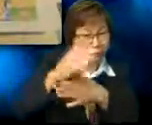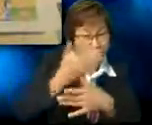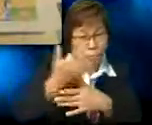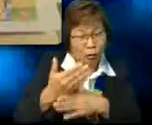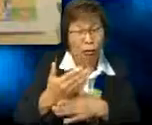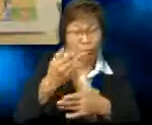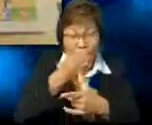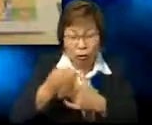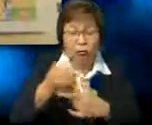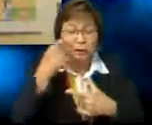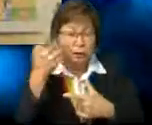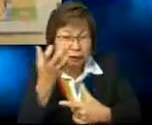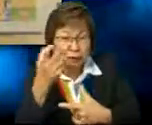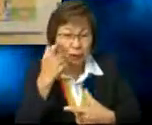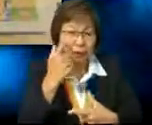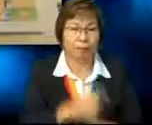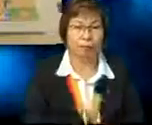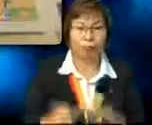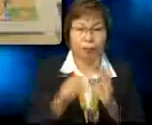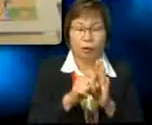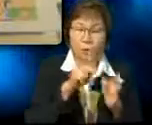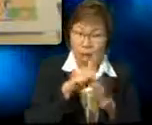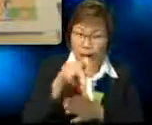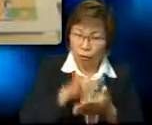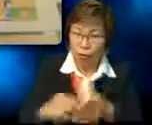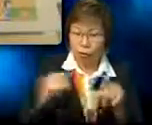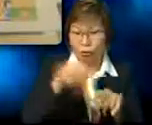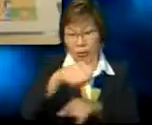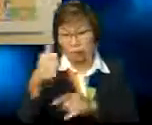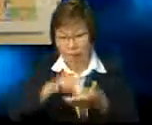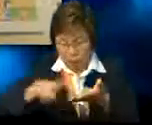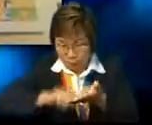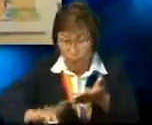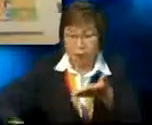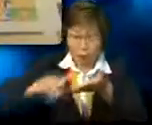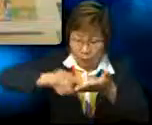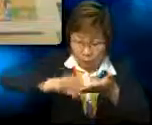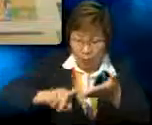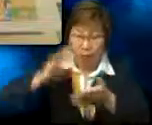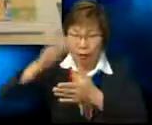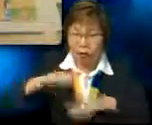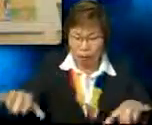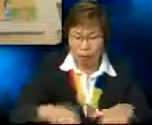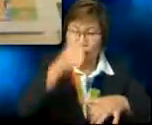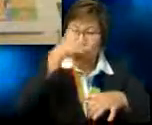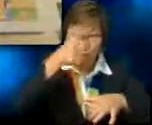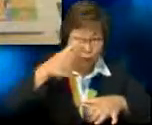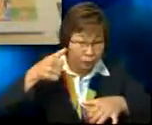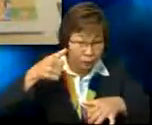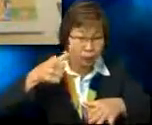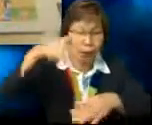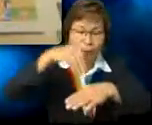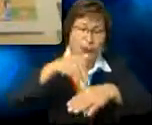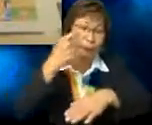mempunyai sakit mata, ya. Dan seorang pakar itu juga selain daripada memeriksa, mereka akan dapat menjalankan pembedahan